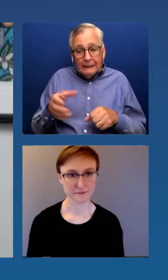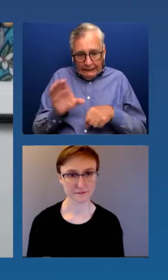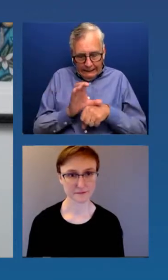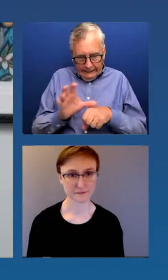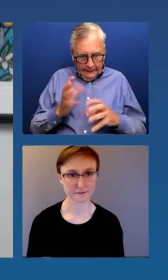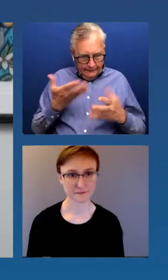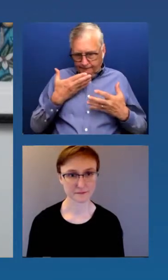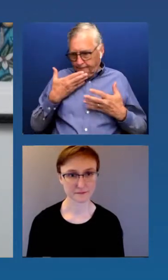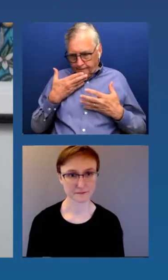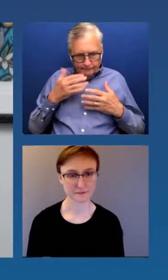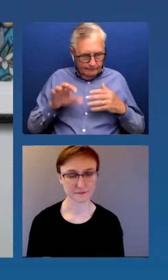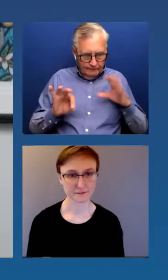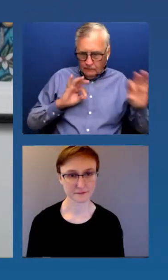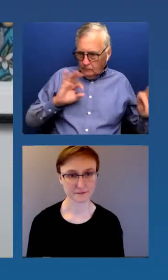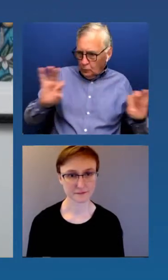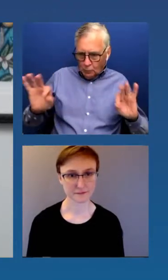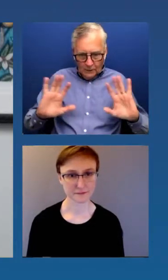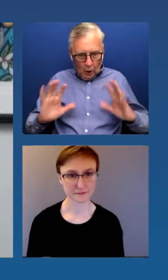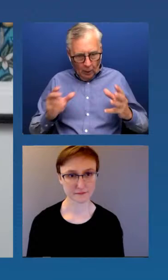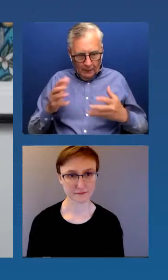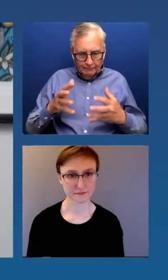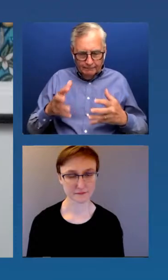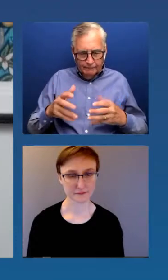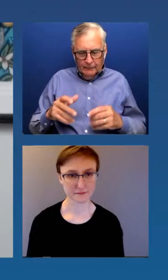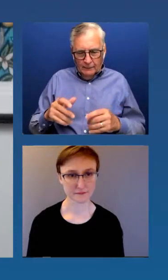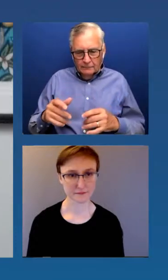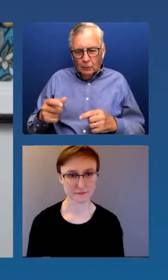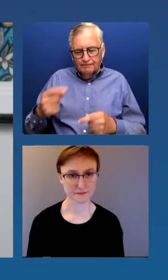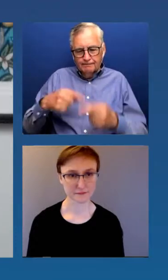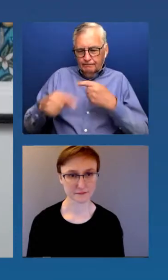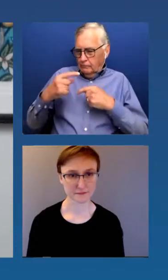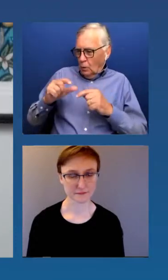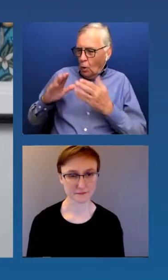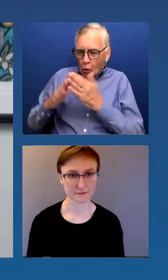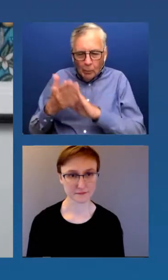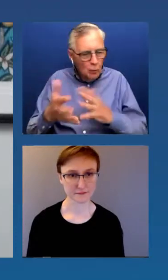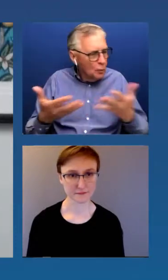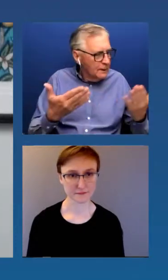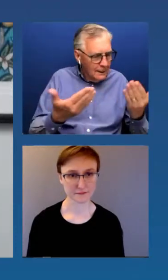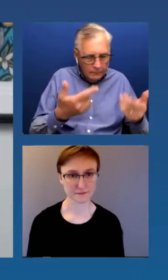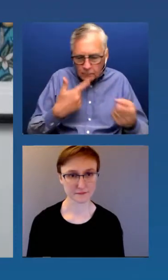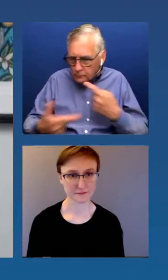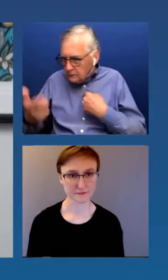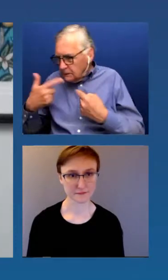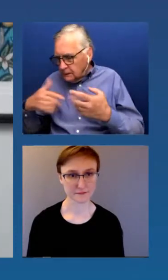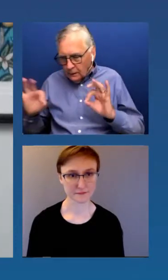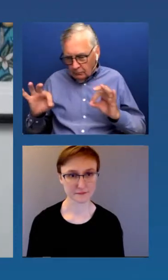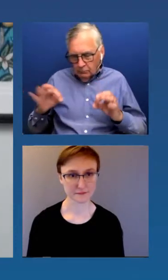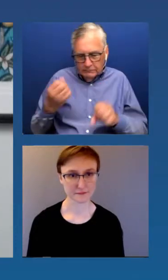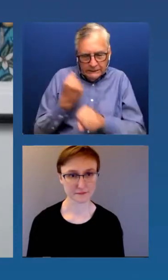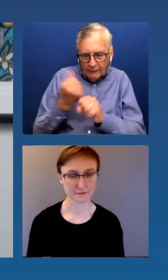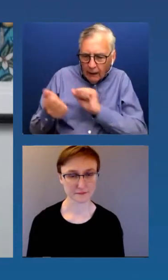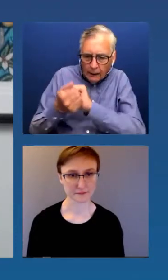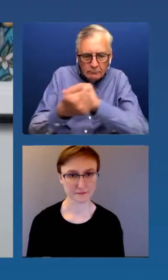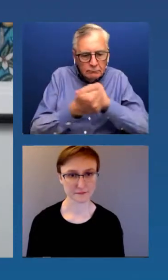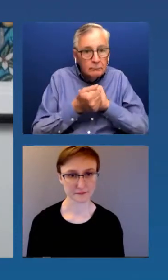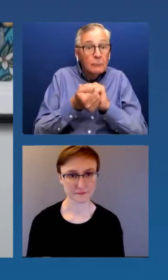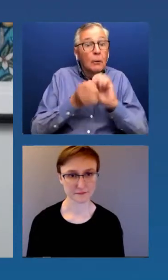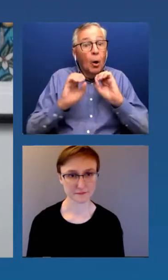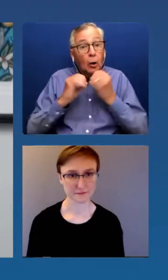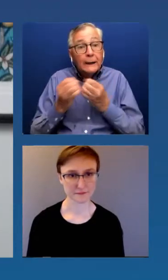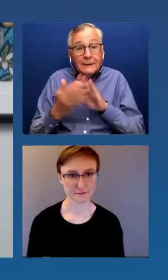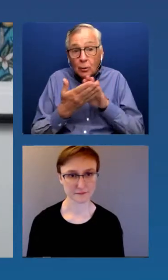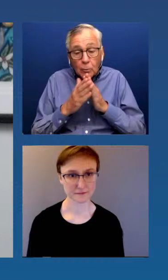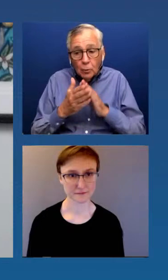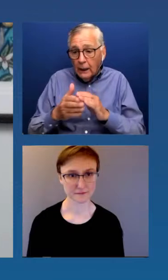avec la rétroaction, soi-disant, de la communauté. Donc, on travaille main à main avec les organisations, les